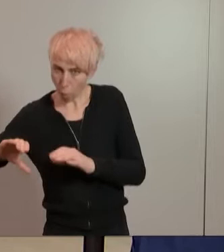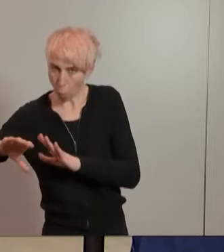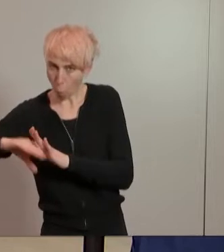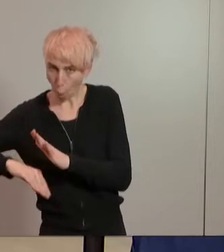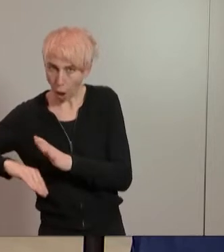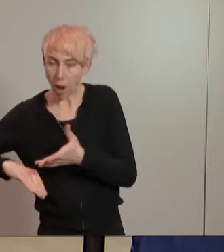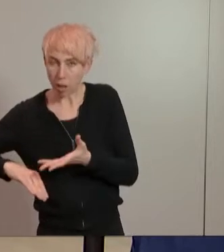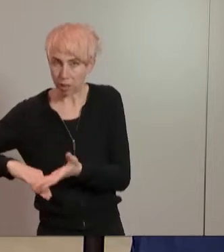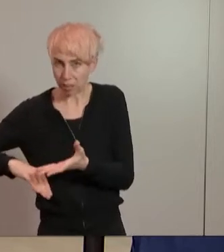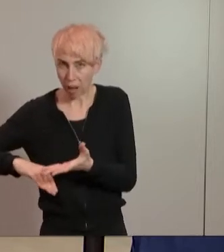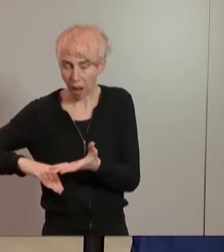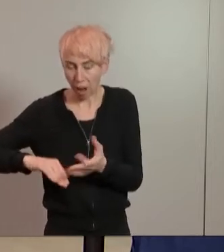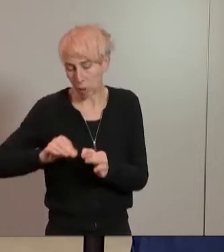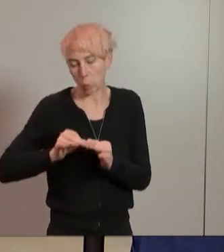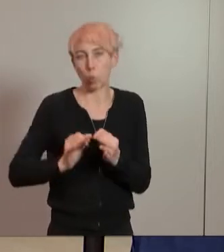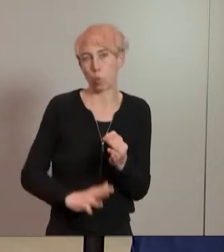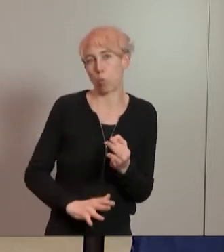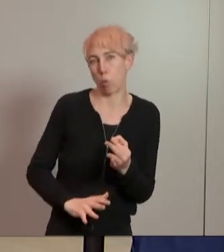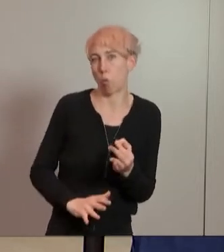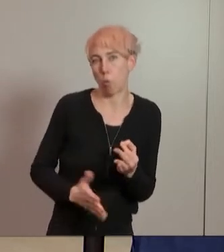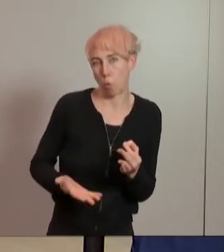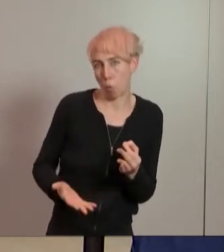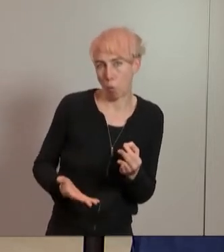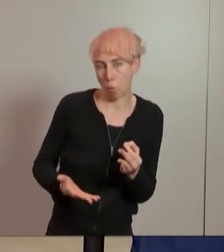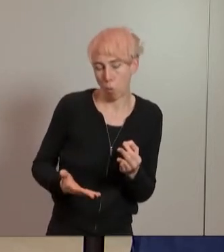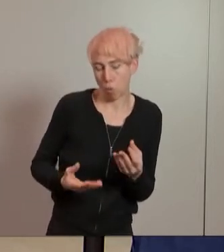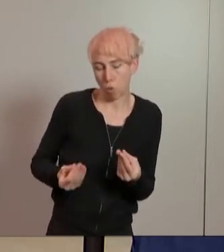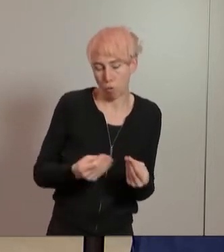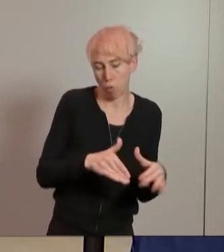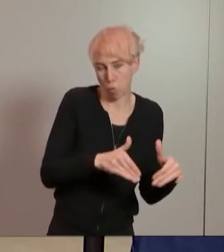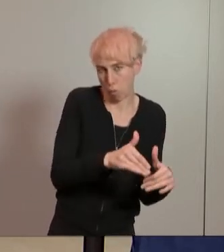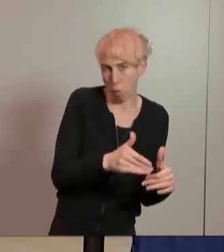clés pour permettre de faire plus en fonctionnement.